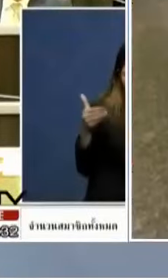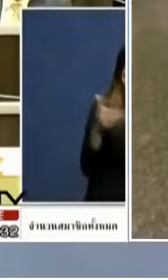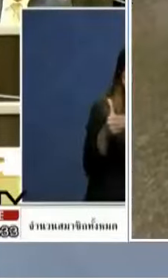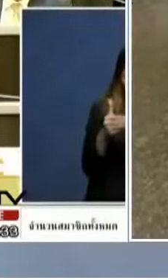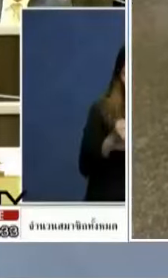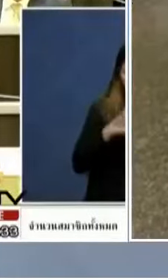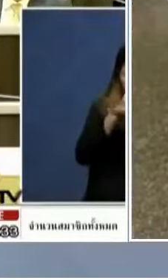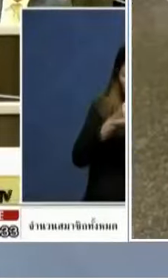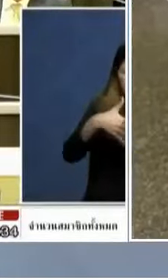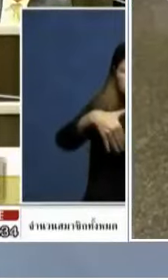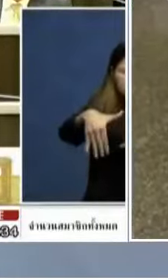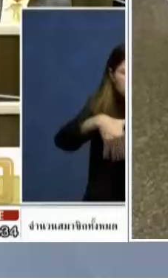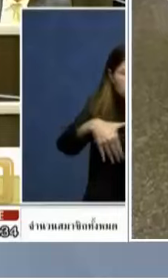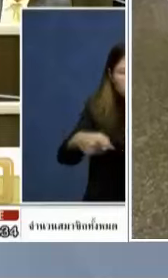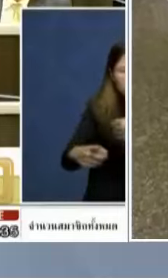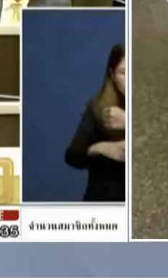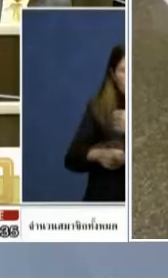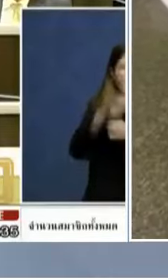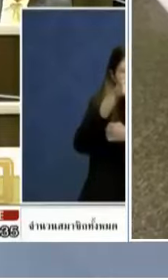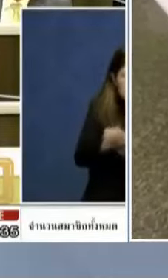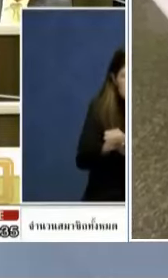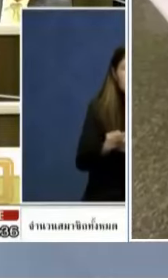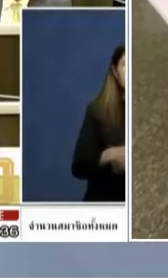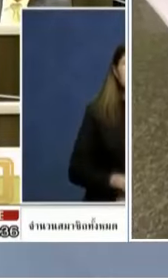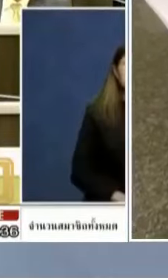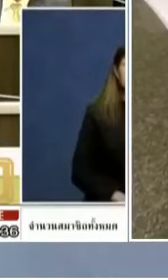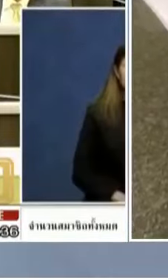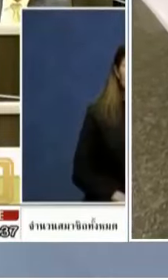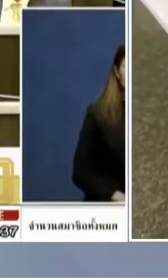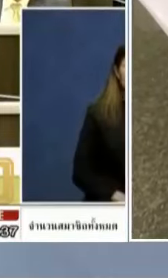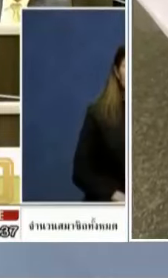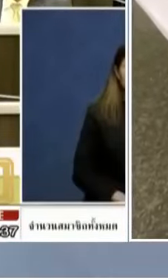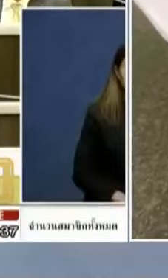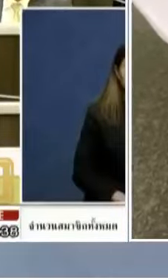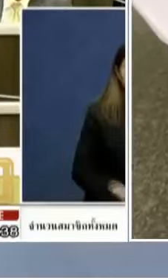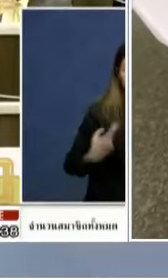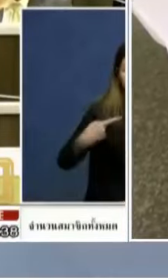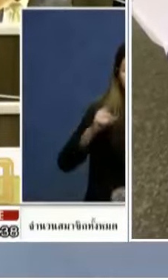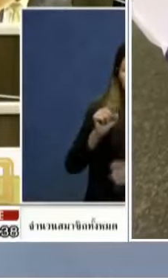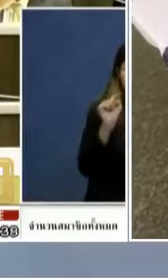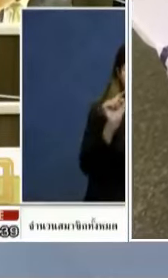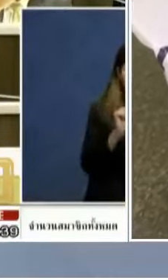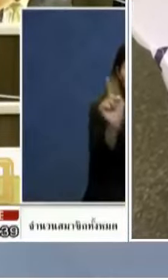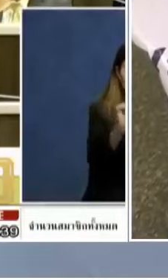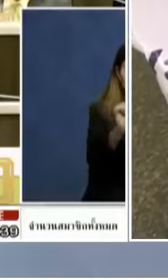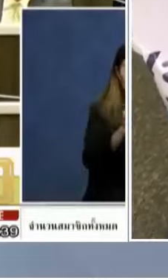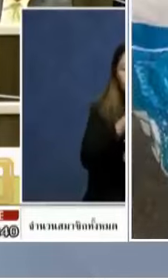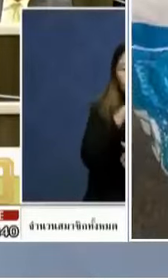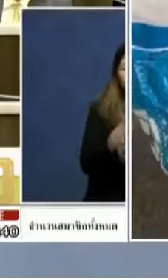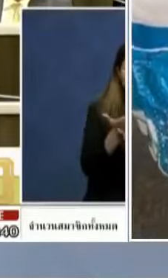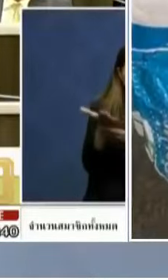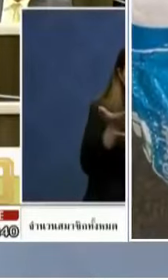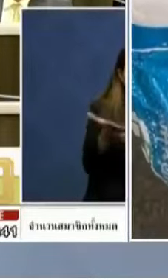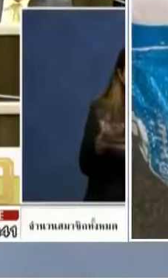การช่วยเหลือชาวนาได้จริงหรือเปล่าได้ประโยชน์จากโครงการนี้จริงหรือไม่ถ้าเขาซื้อปุ๋ยไปแล้วใส่ปุ๋ยไป